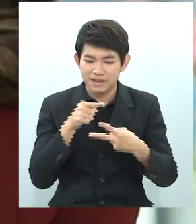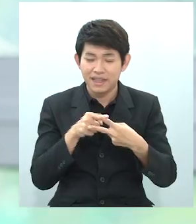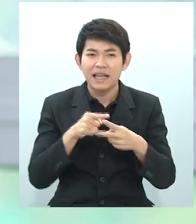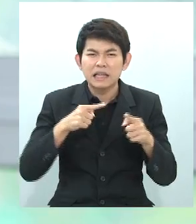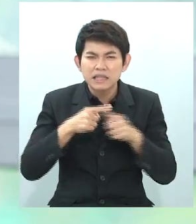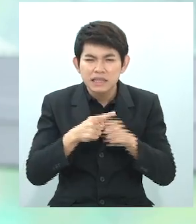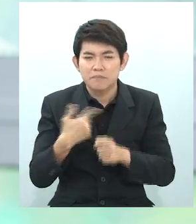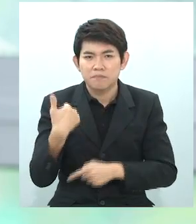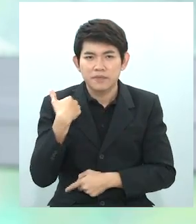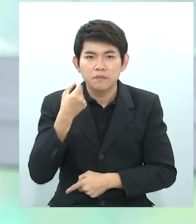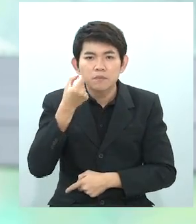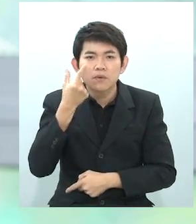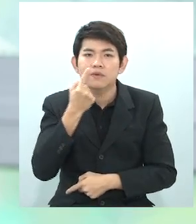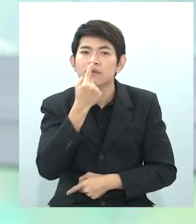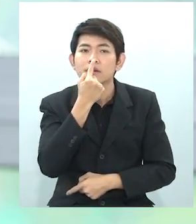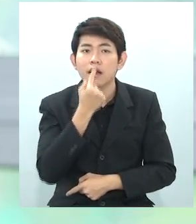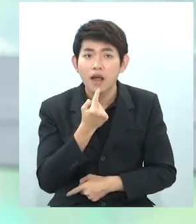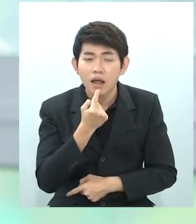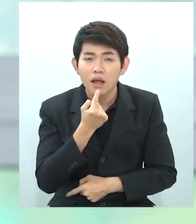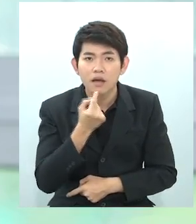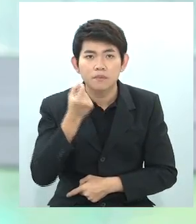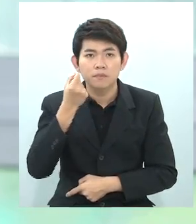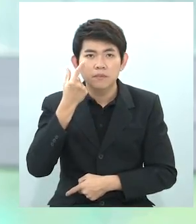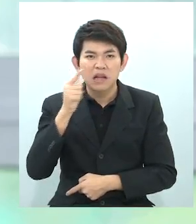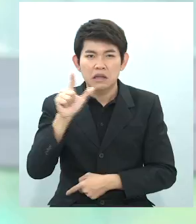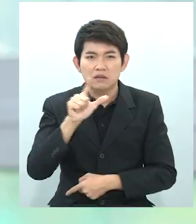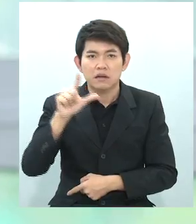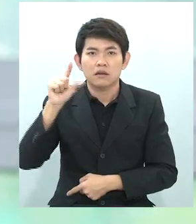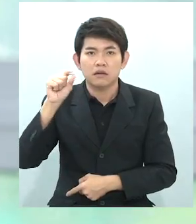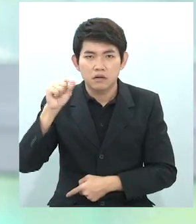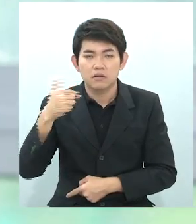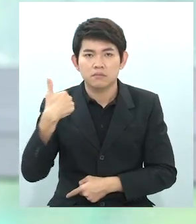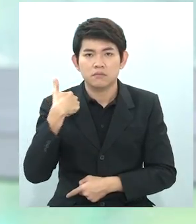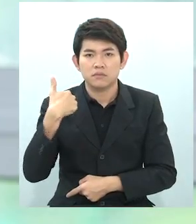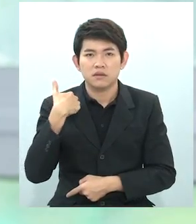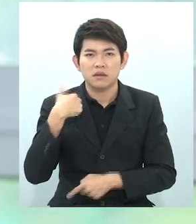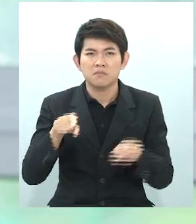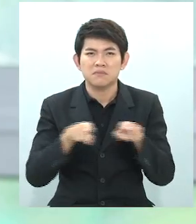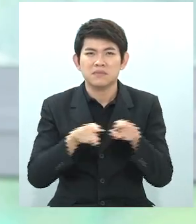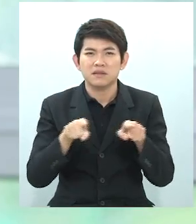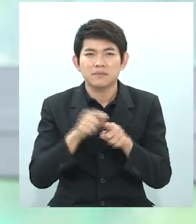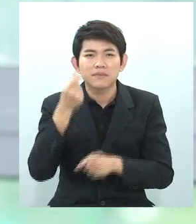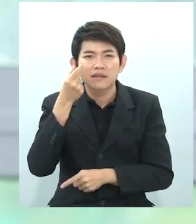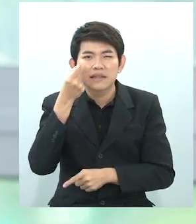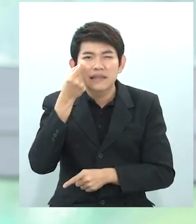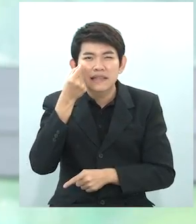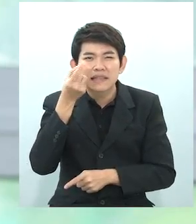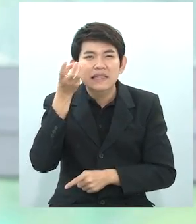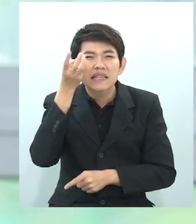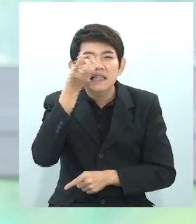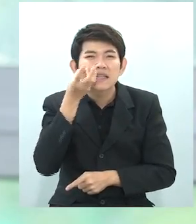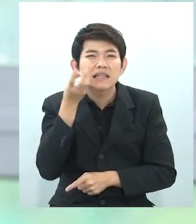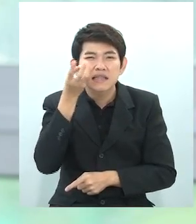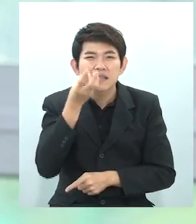จะมีตั้งแต่อักเสบเป็นตุ่มแดงนะคะตุ่มหนองอันนี้ก็จะเป็นตุ่มที่ขนาดค่อนข้างเล็กนะคะตุ่มแดงเล็ก